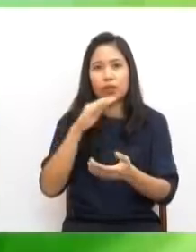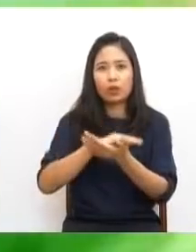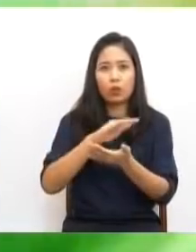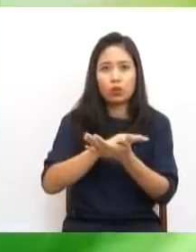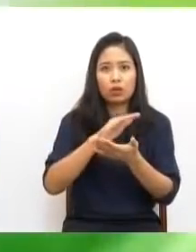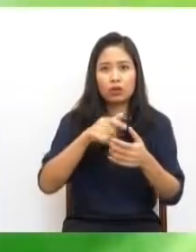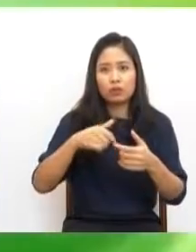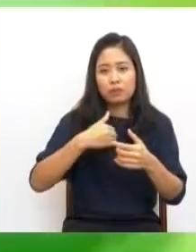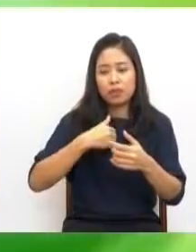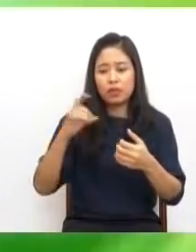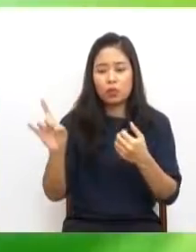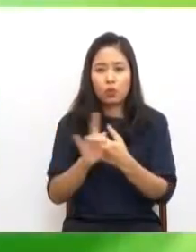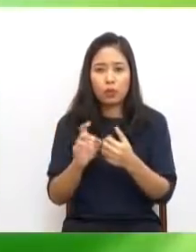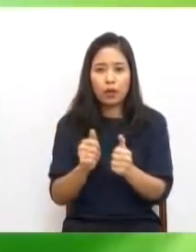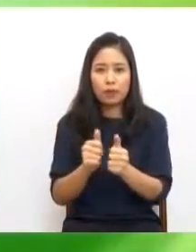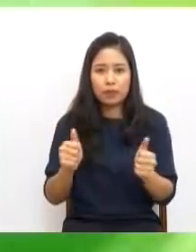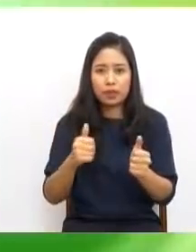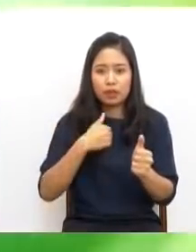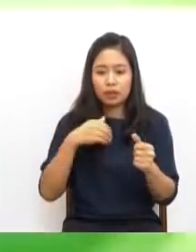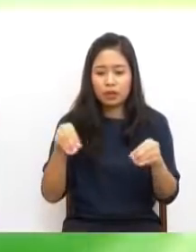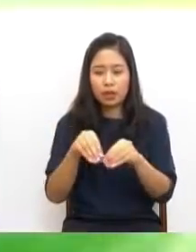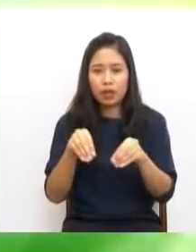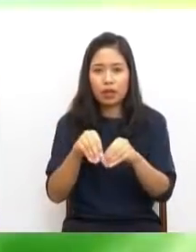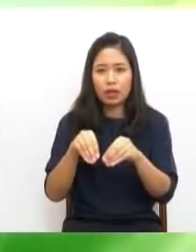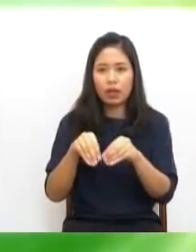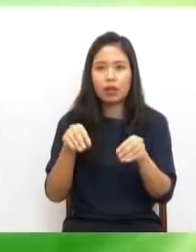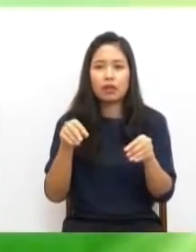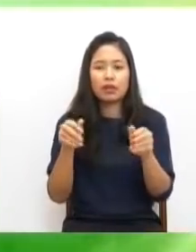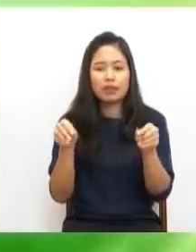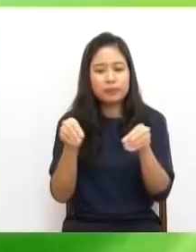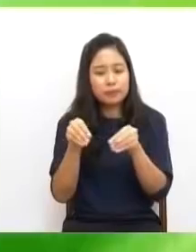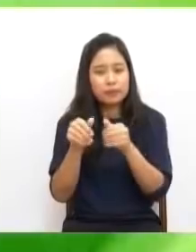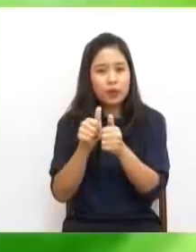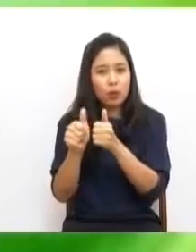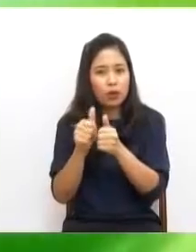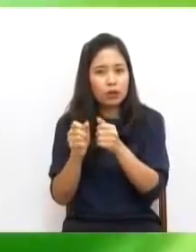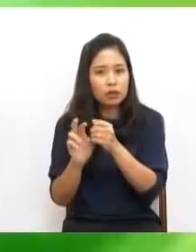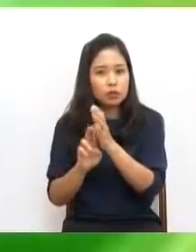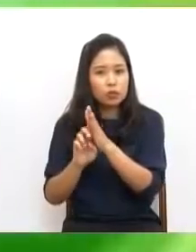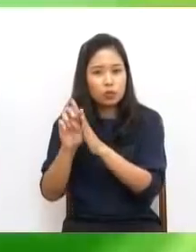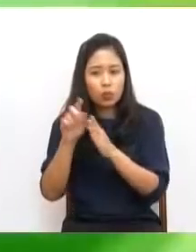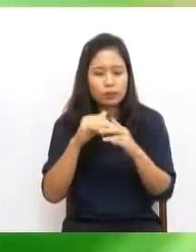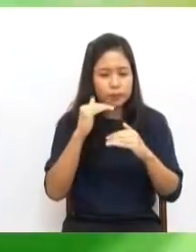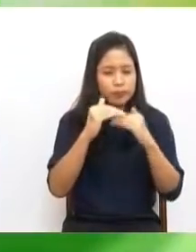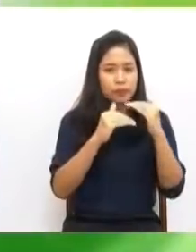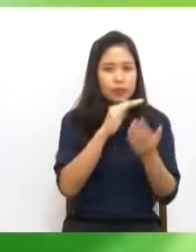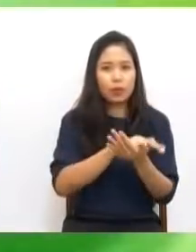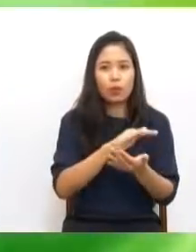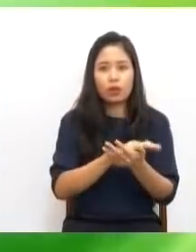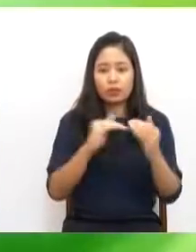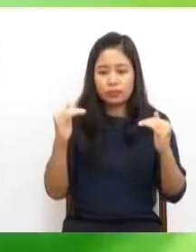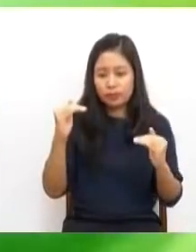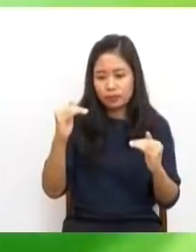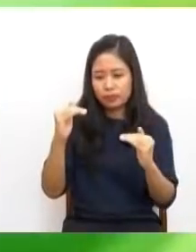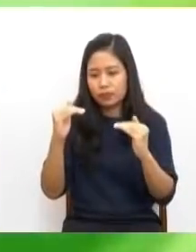ใหญ่และมีคุณภาพใกล้เคียงหรือเท่ากันกับโรงเรียนแข่งขันสูงนะครับถ้าหากเราทำได้ตรงนี้ใน4